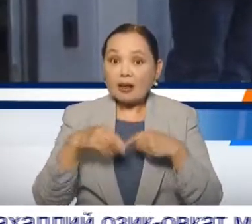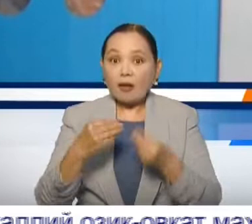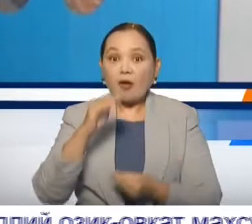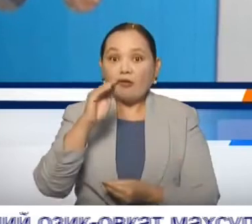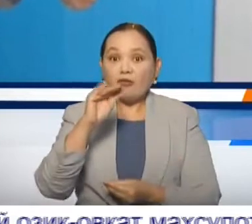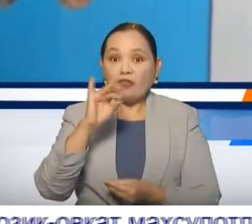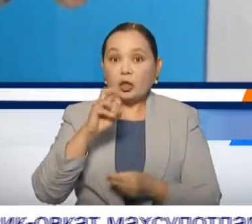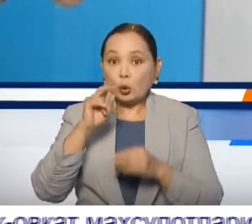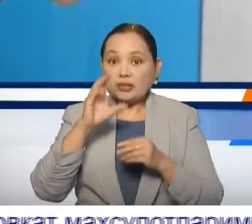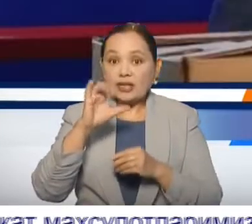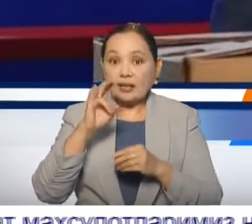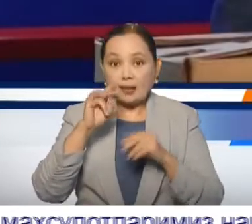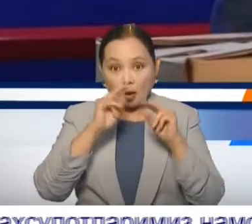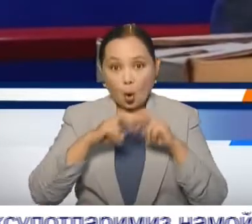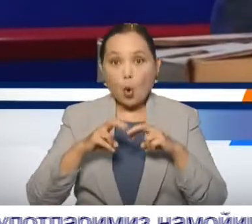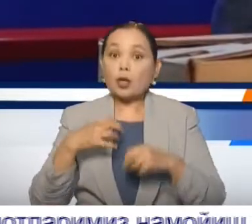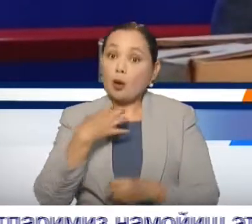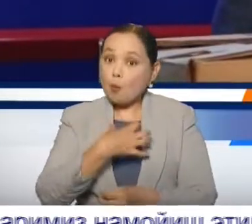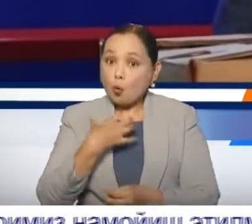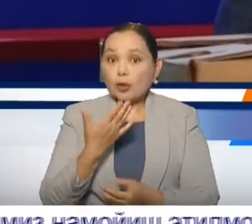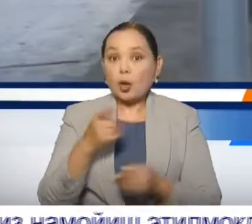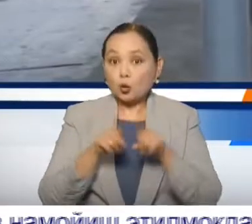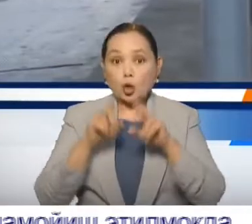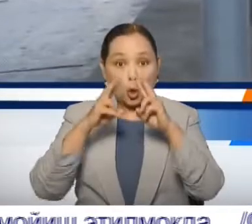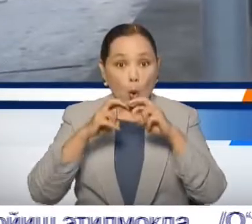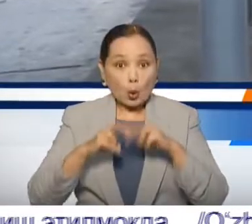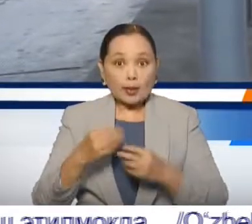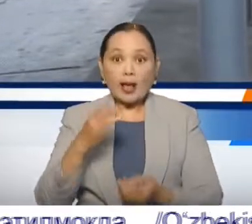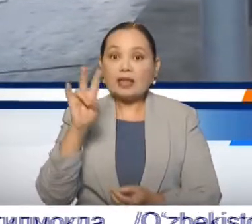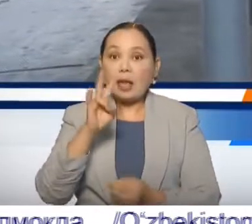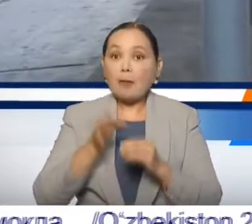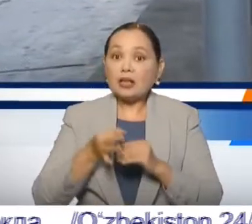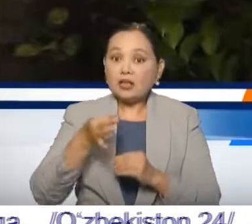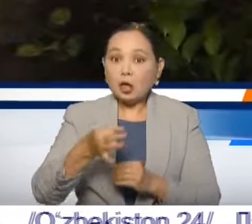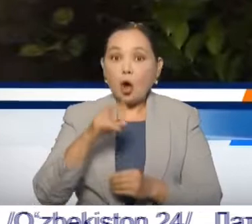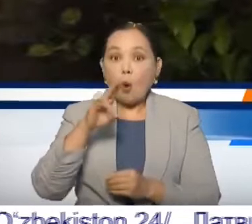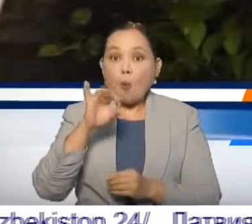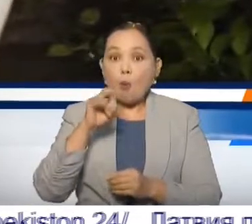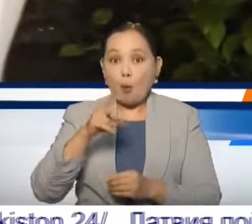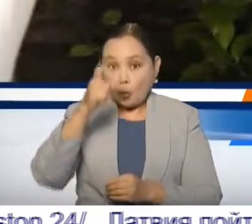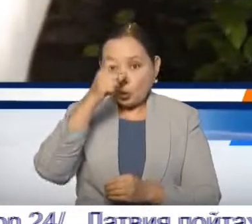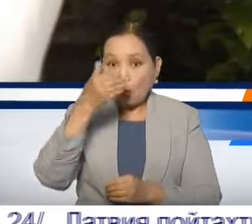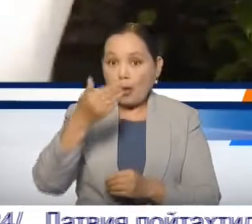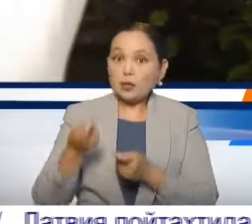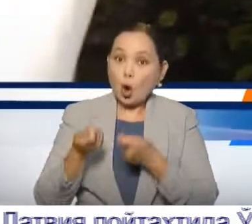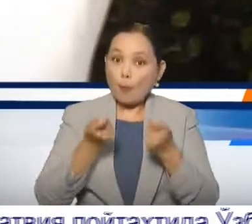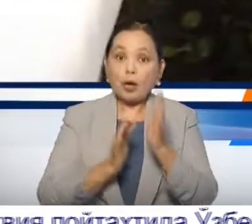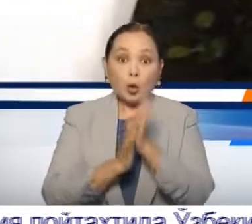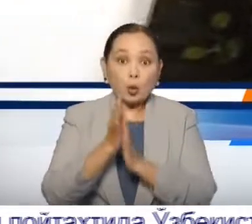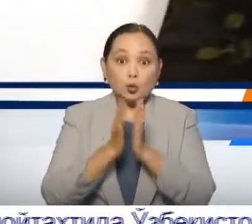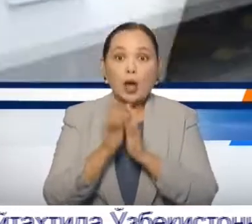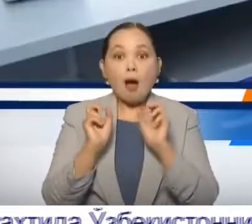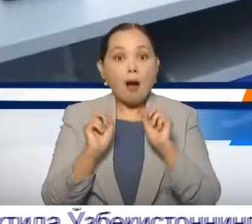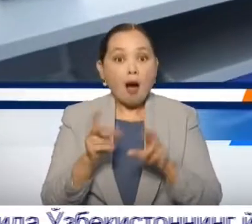фитосанитар кўрик заруриy жараён ҳисобланади. Айнан ана шундай кўриклардан биридан Намангани вилояти Поп туманига Туркиядан олиб келинган кўчатларда